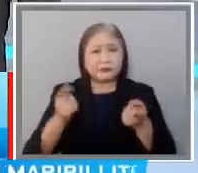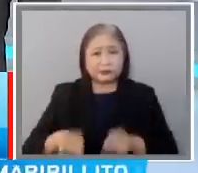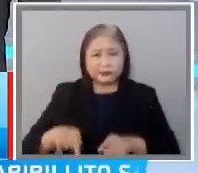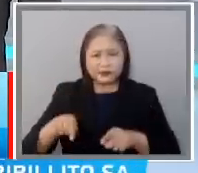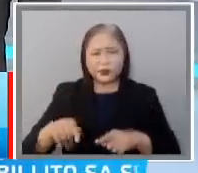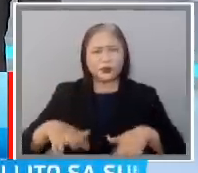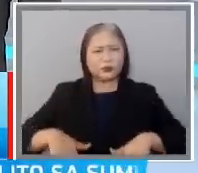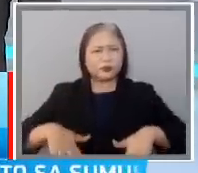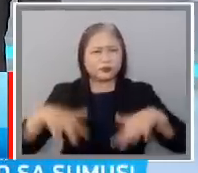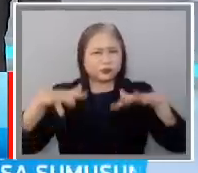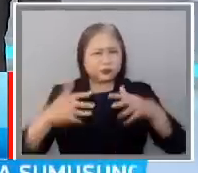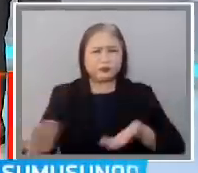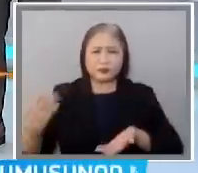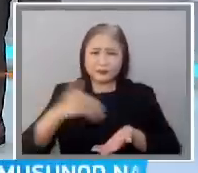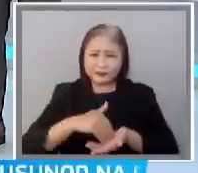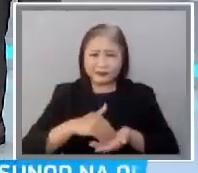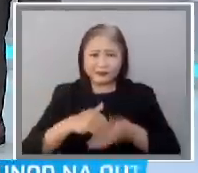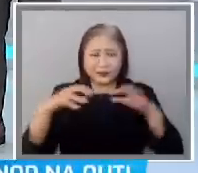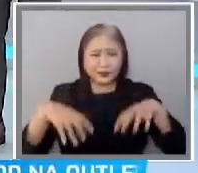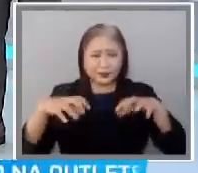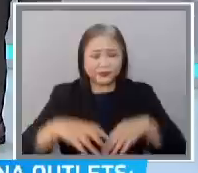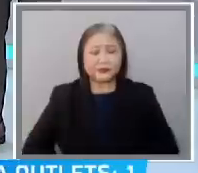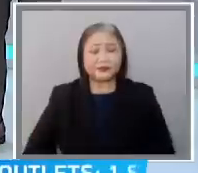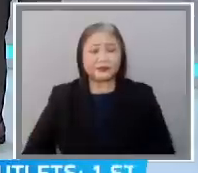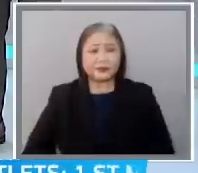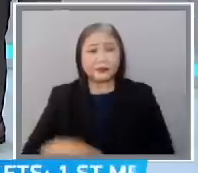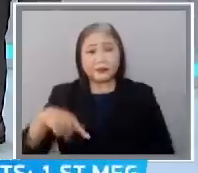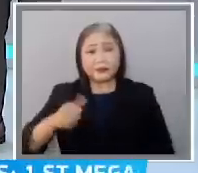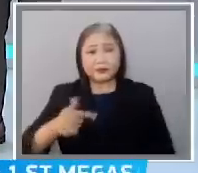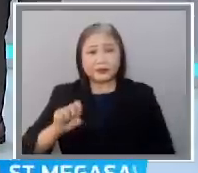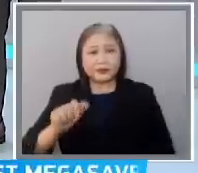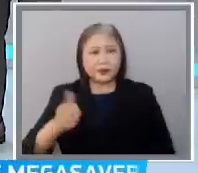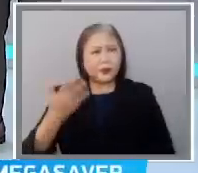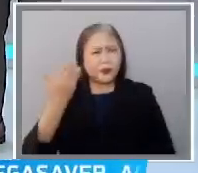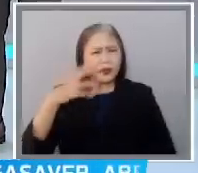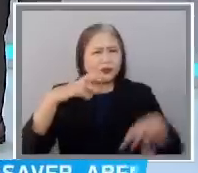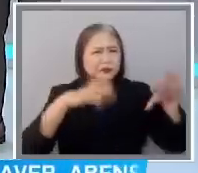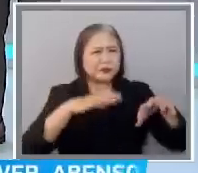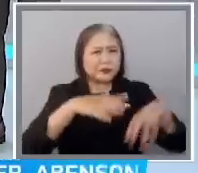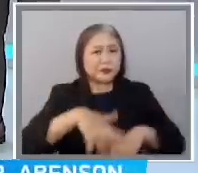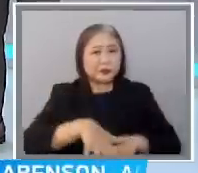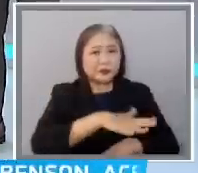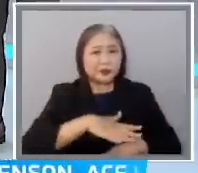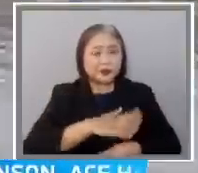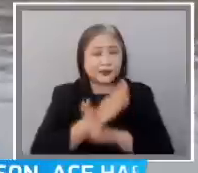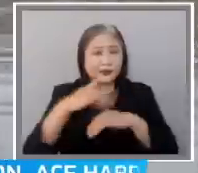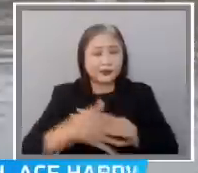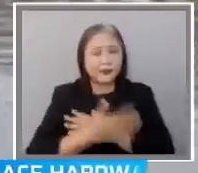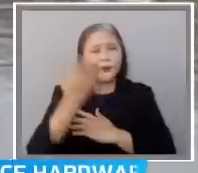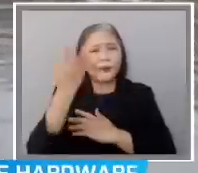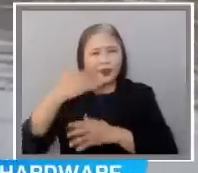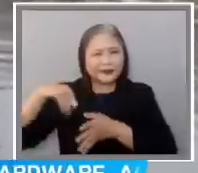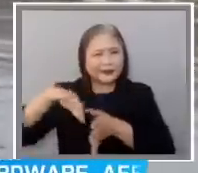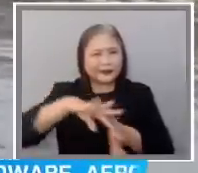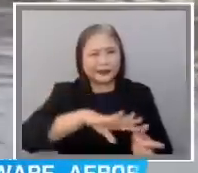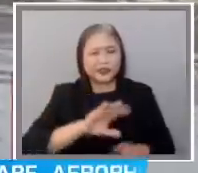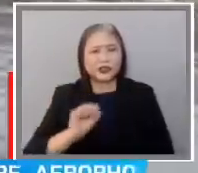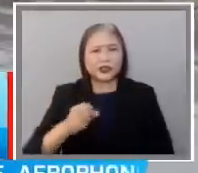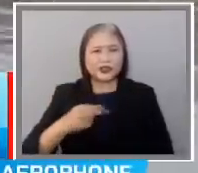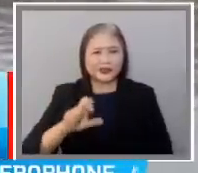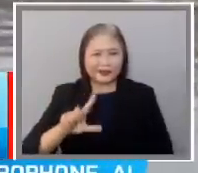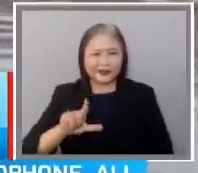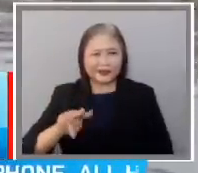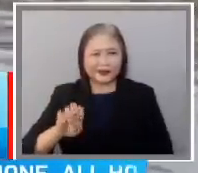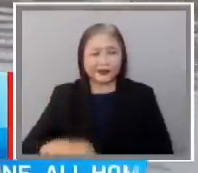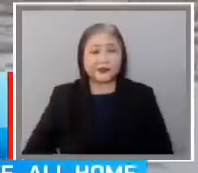naman sa baha. Ayon sa PAGASA, ang mga pag-ulan doon ay dulot ng shear line. Kabilang sa mga apektado ang ilang